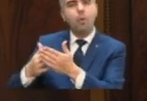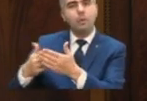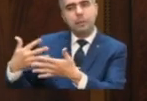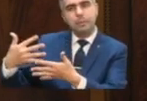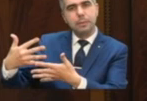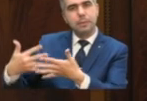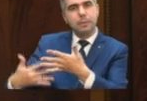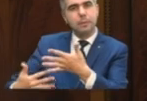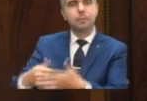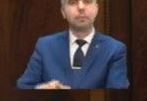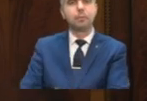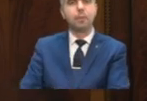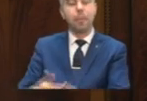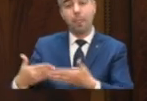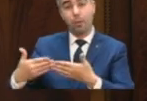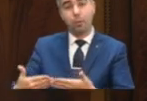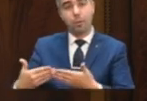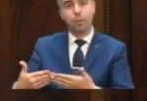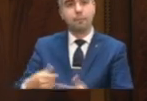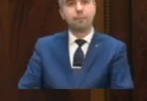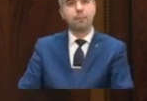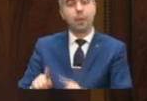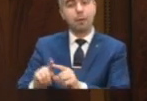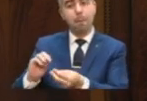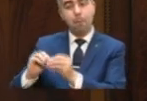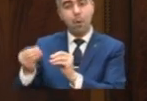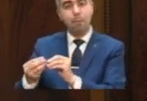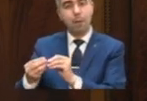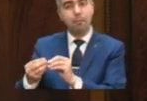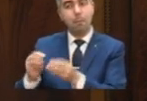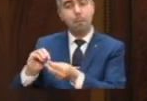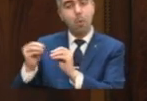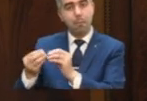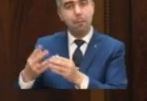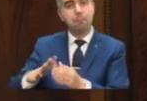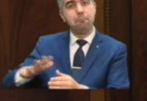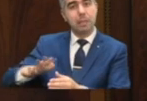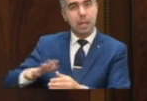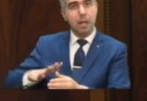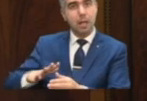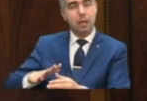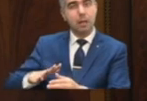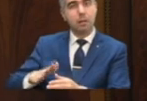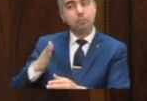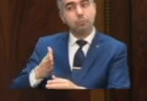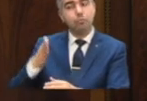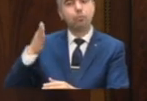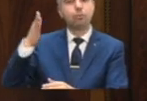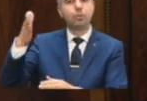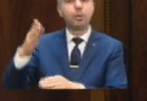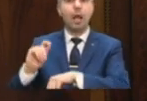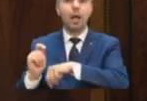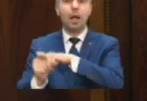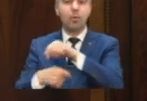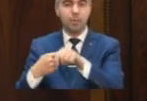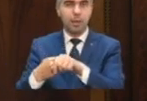بمسمياتها. اليوم الا بغينا نحلو المشكل في المدينه راه ما غنحلوهش في المدينه، راه خصنا نحلوه في الباديه. اليوم الا